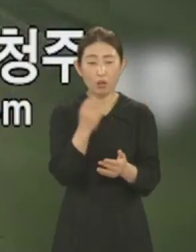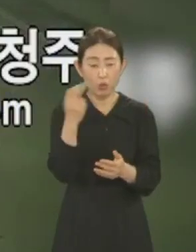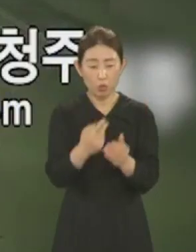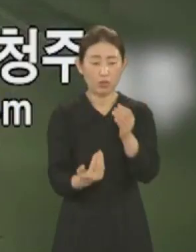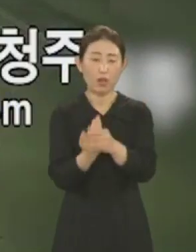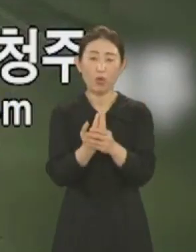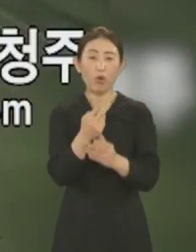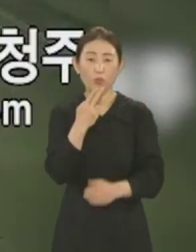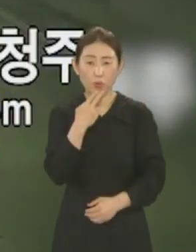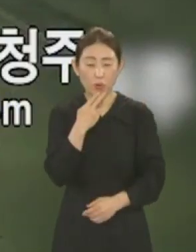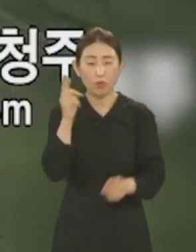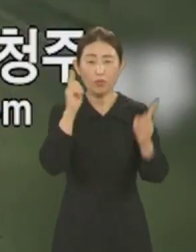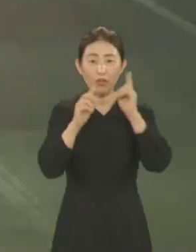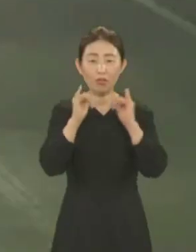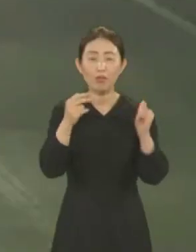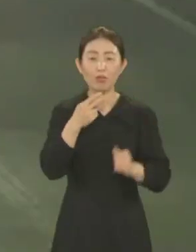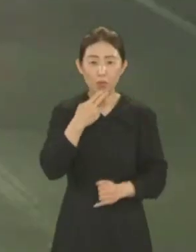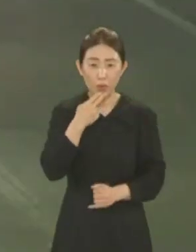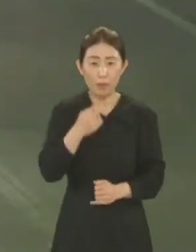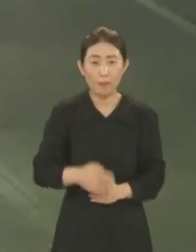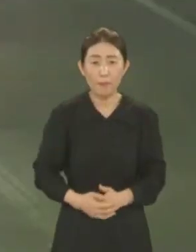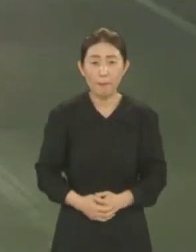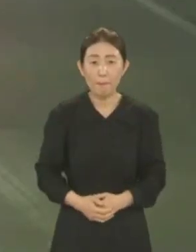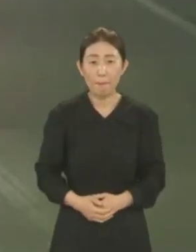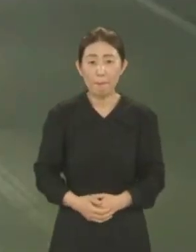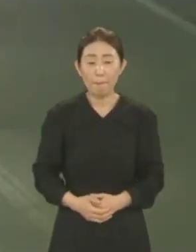발생하지 않아 다친 사람도 없었습니다